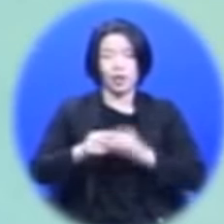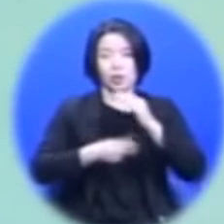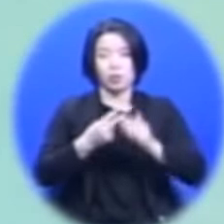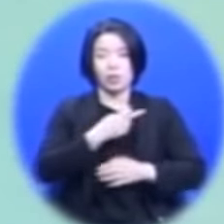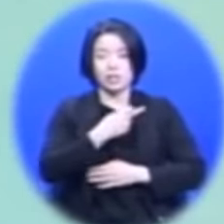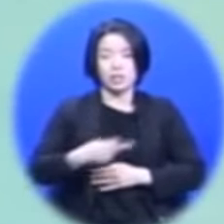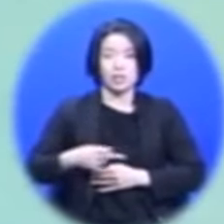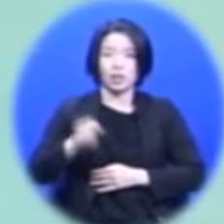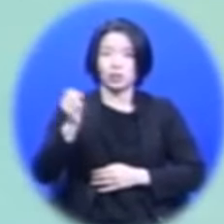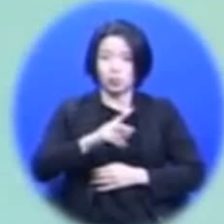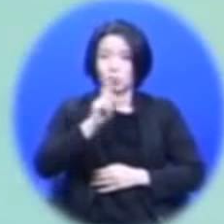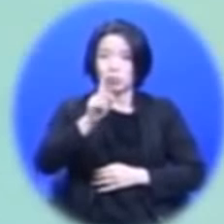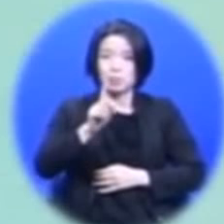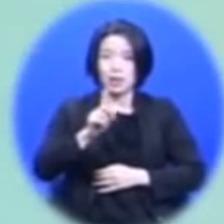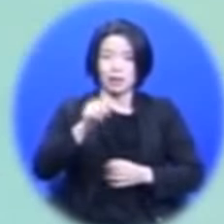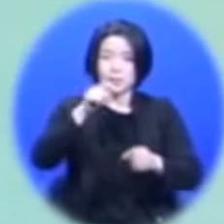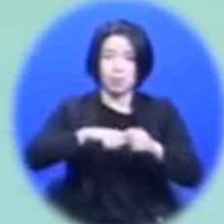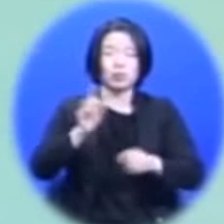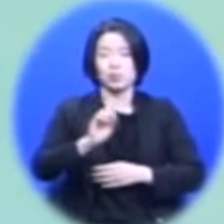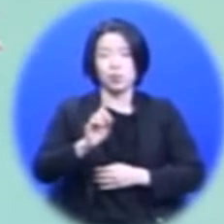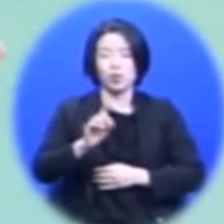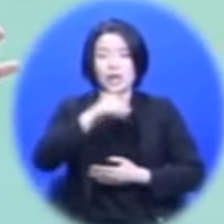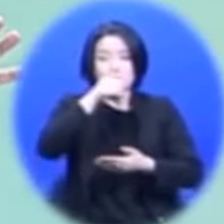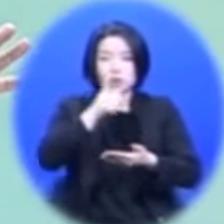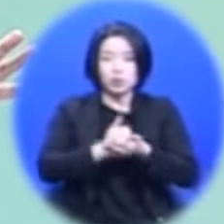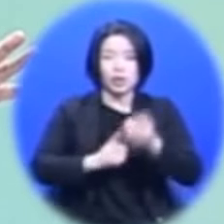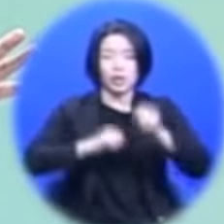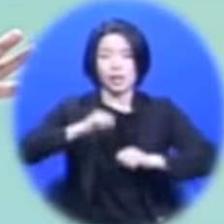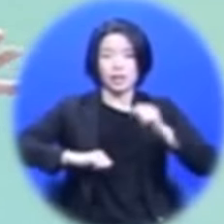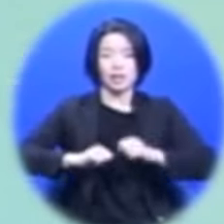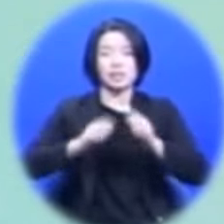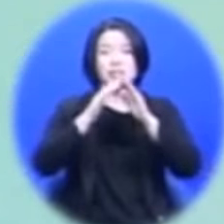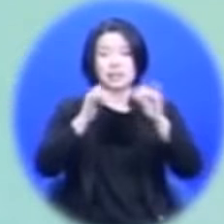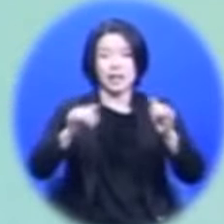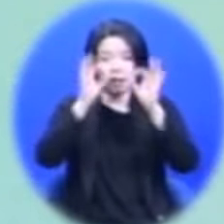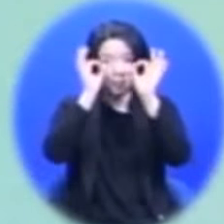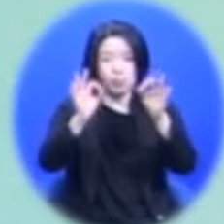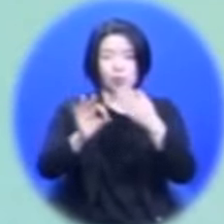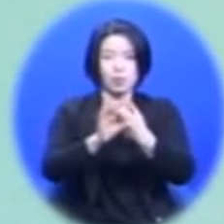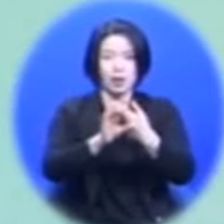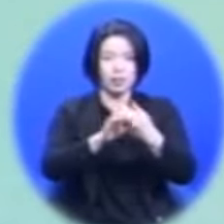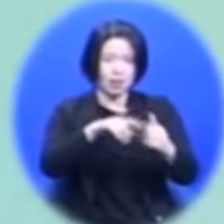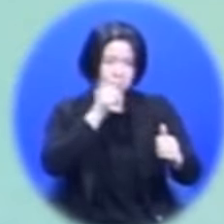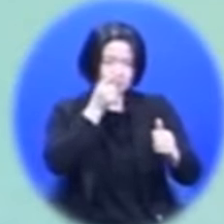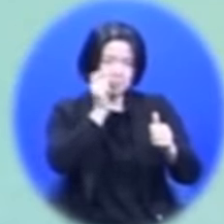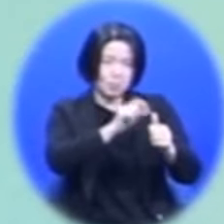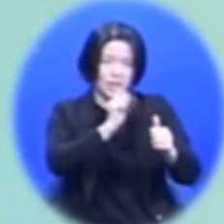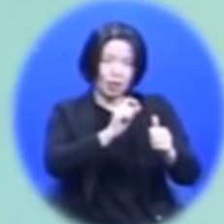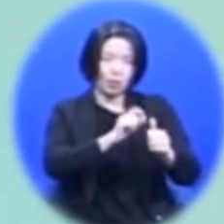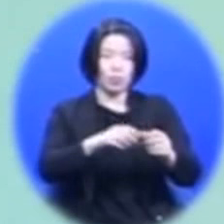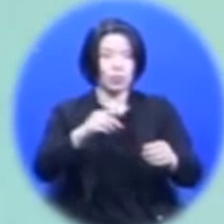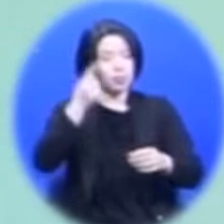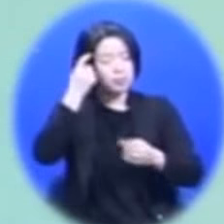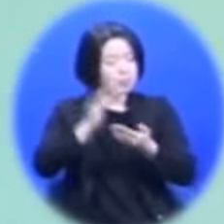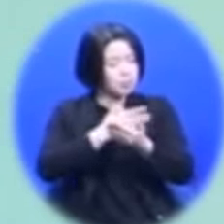하나의 의도는 죄 짓는 성도를 보면 비난하고